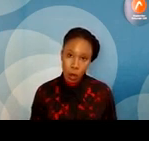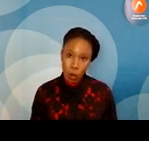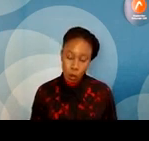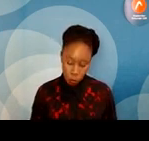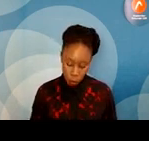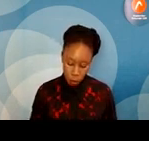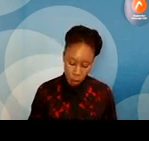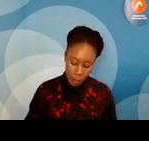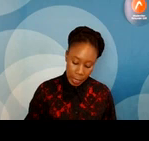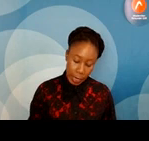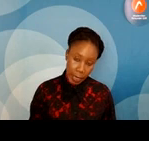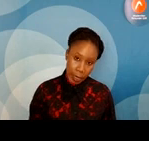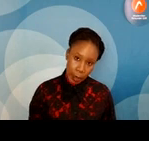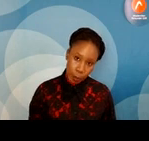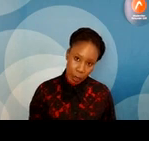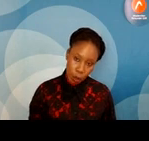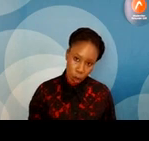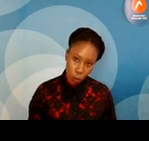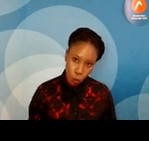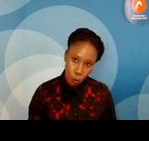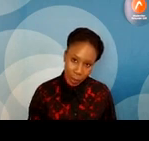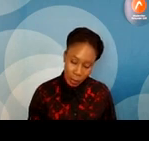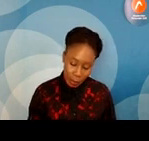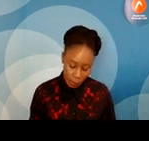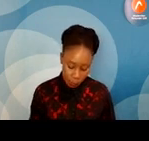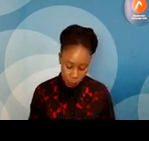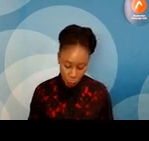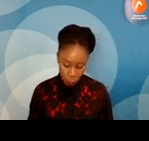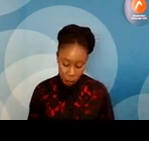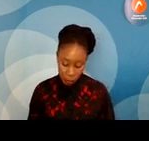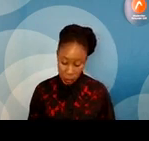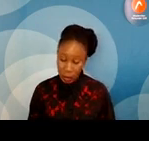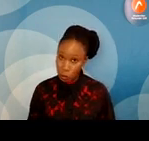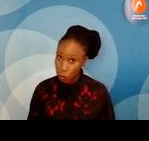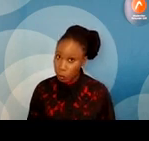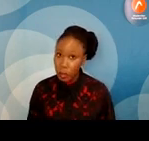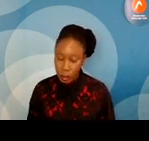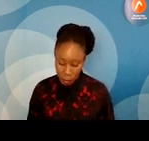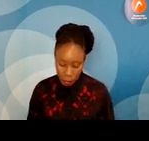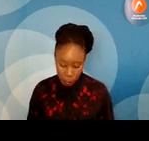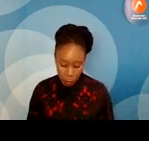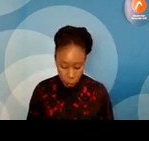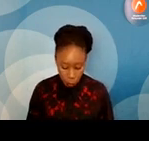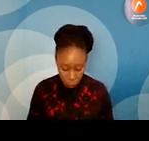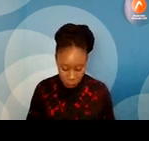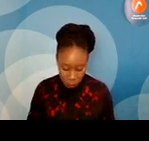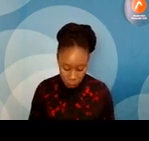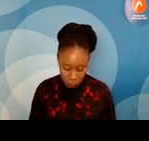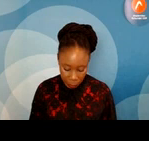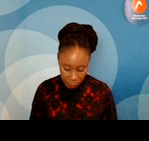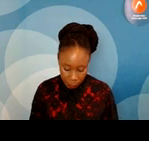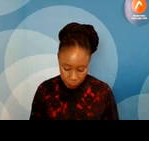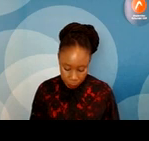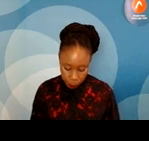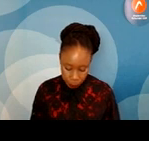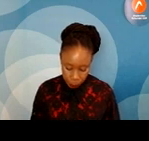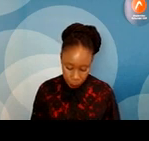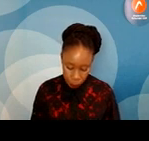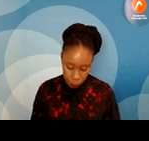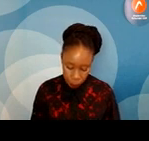stressreaktioner och också mental ohälsa hos individer som är drabbade av